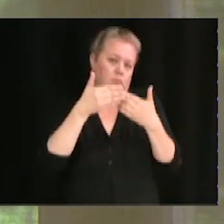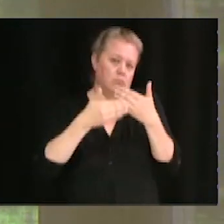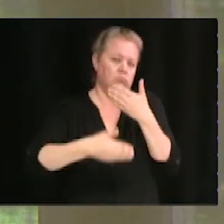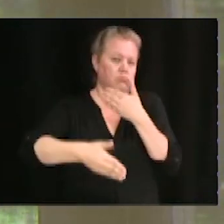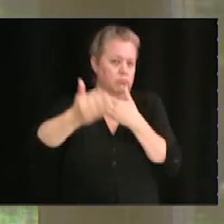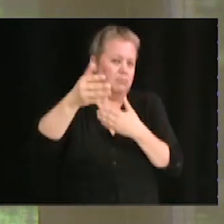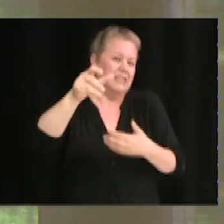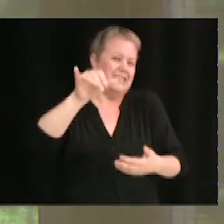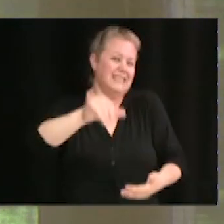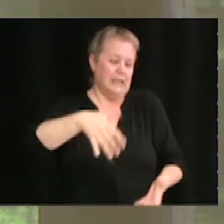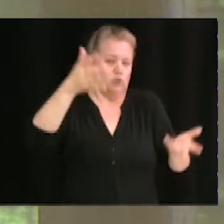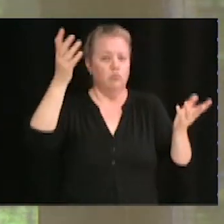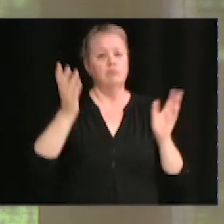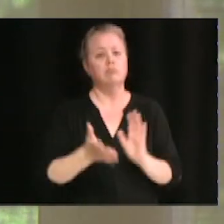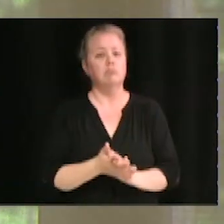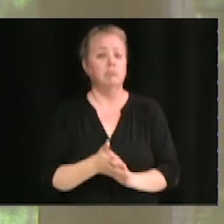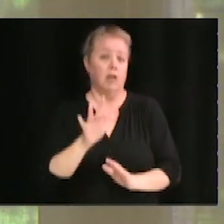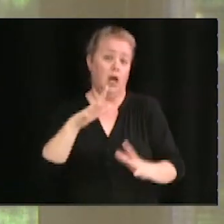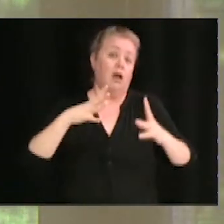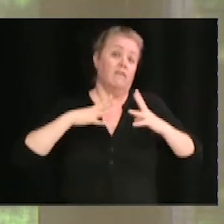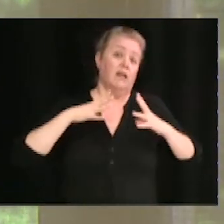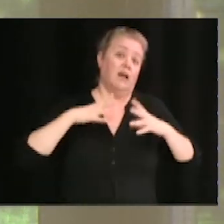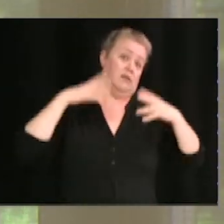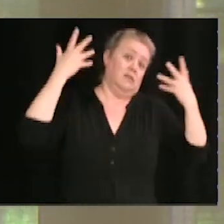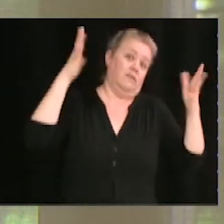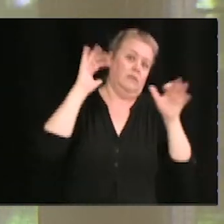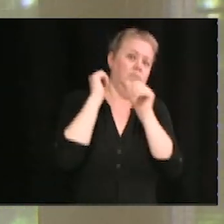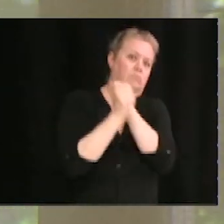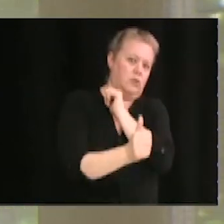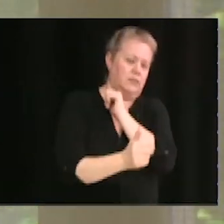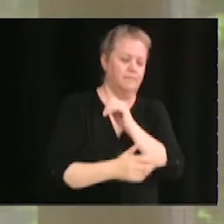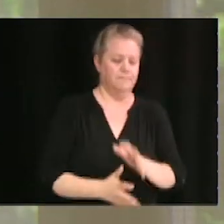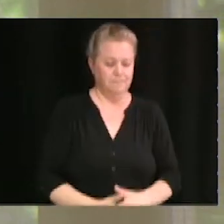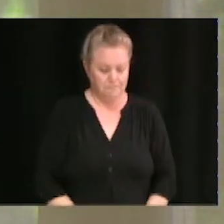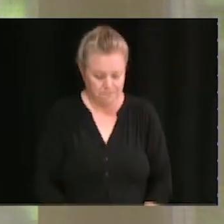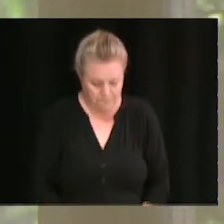C'est ça, les vacances vont être terminées pour à peu près tout le monde à ce moment-là.